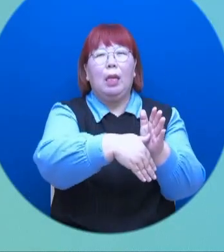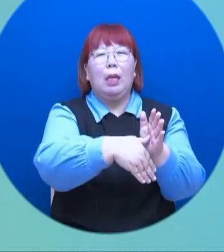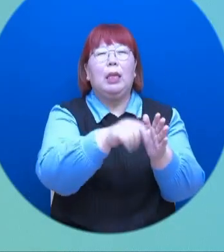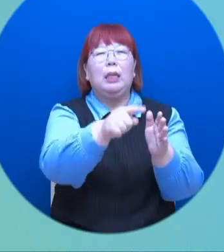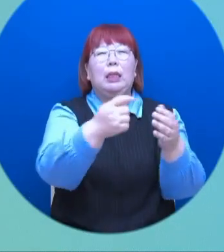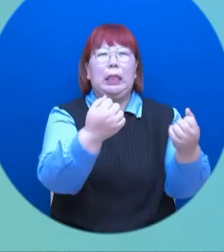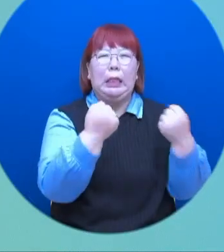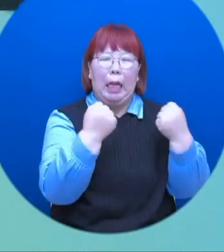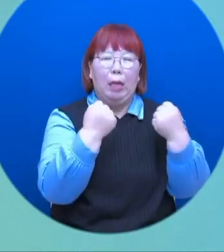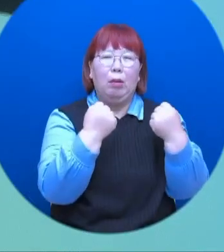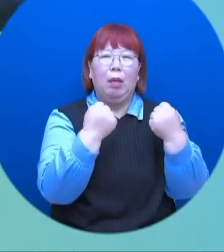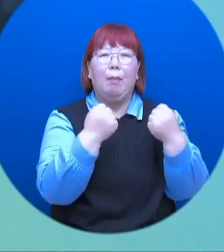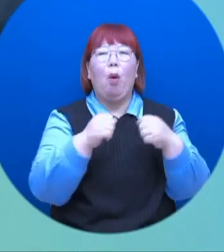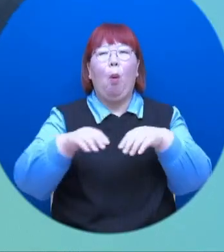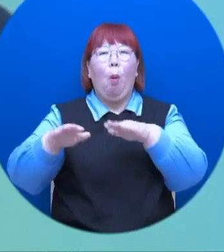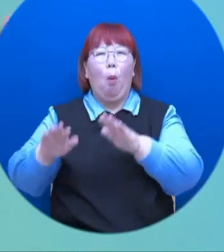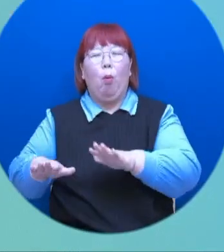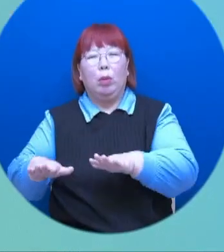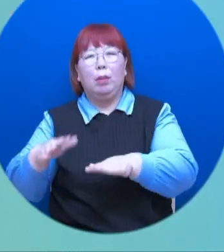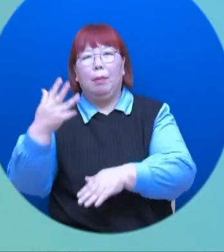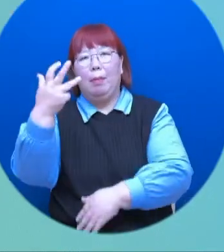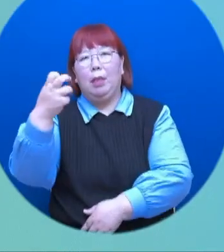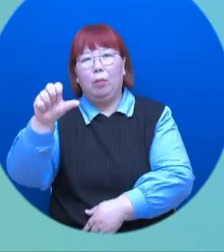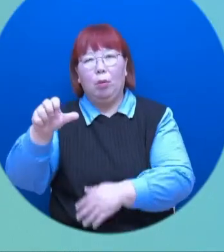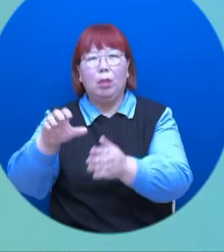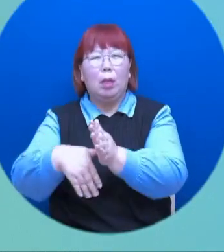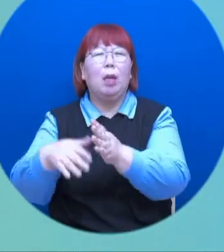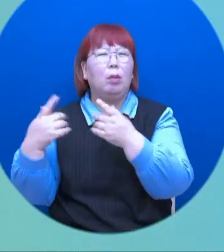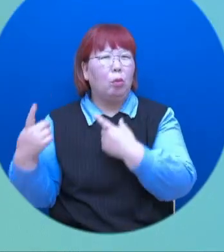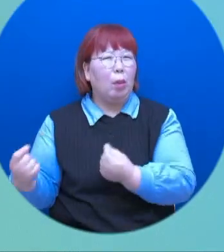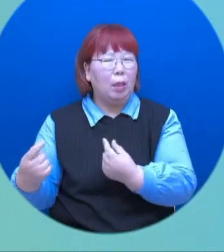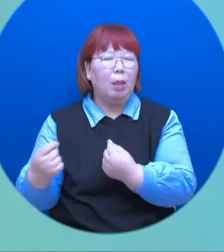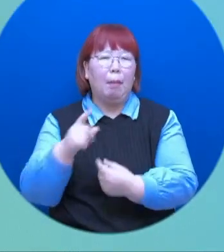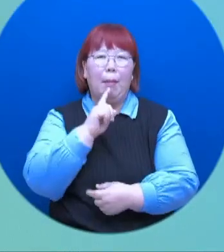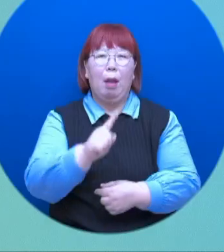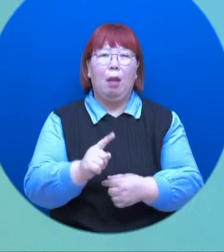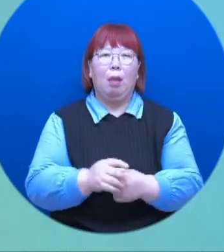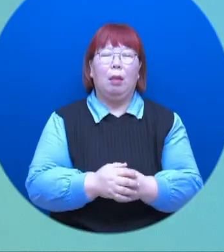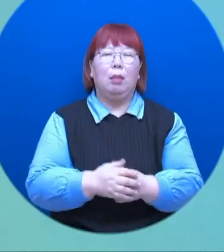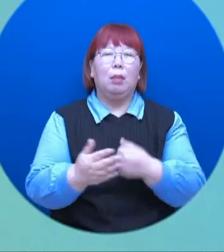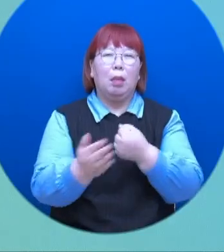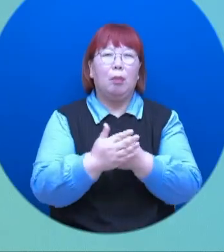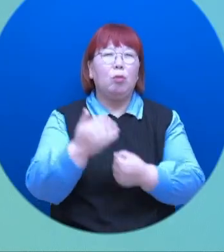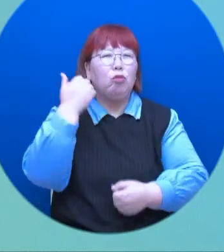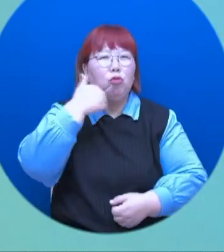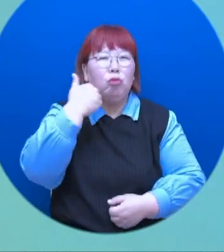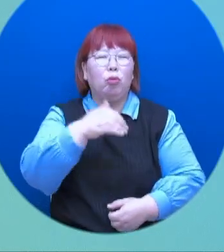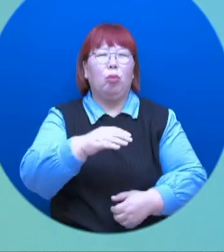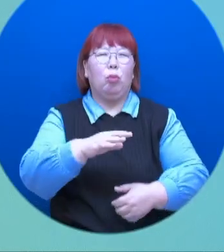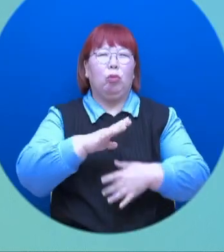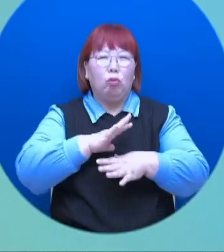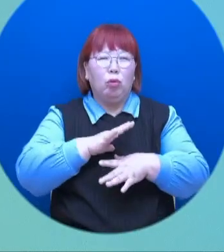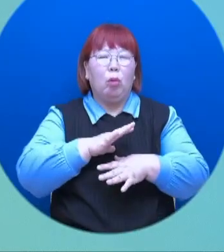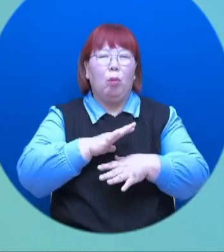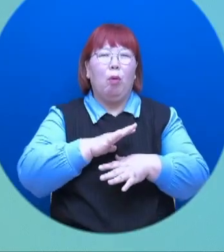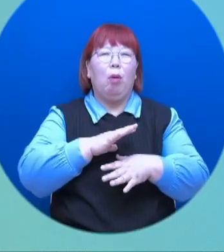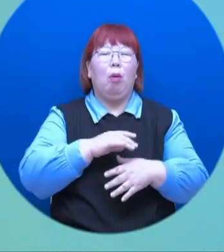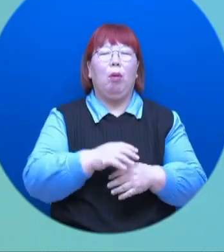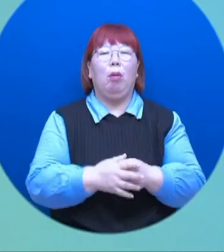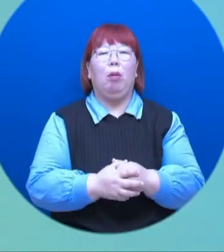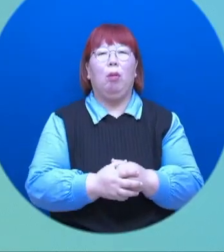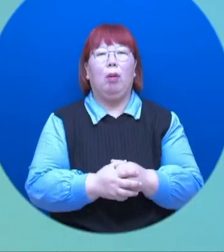강건함, 오늘도 똑같다. 그리하여 얼마든지 누구도 두려워 저